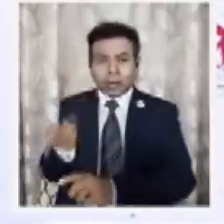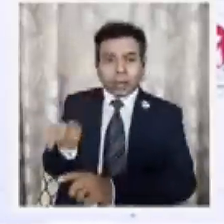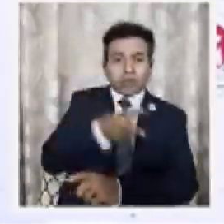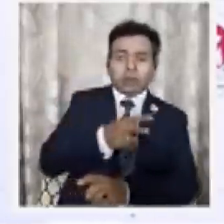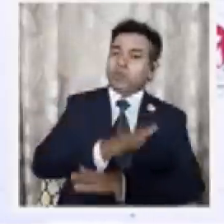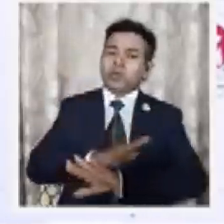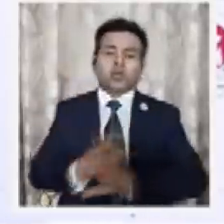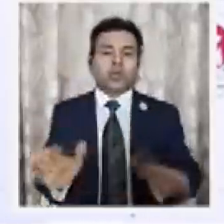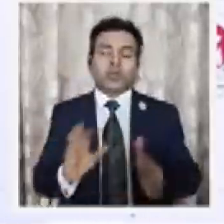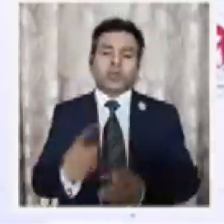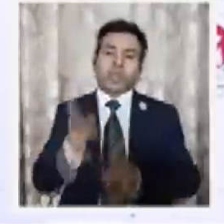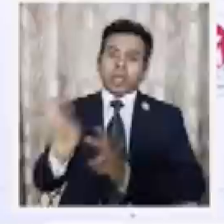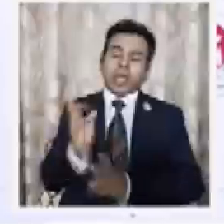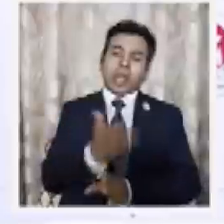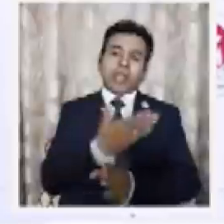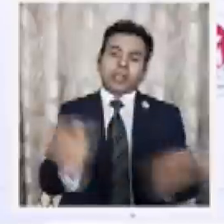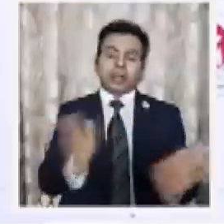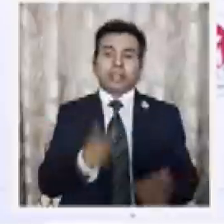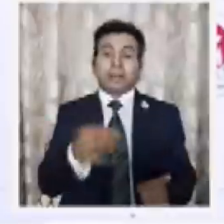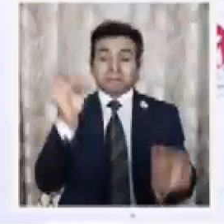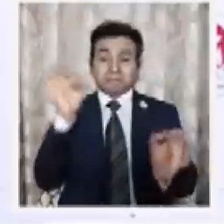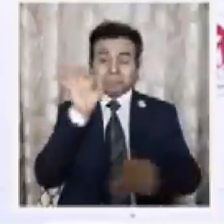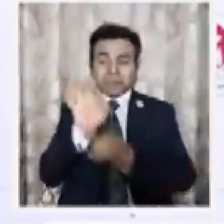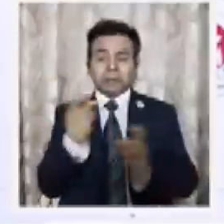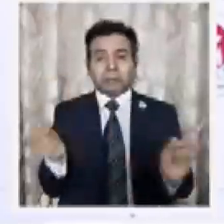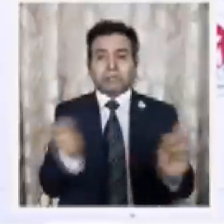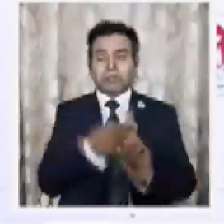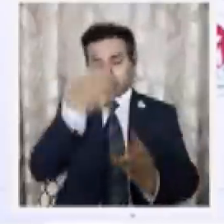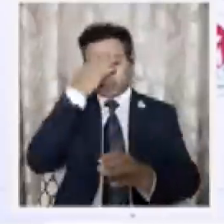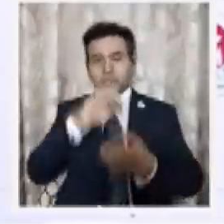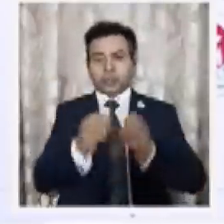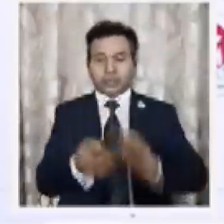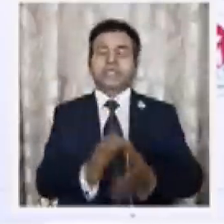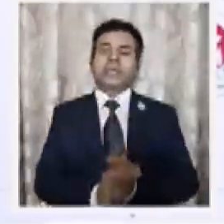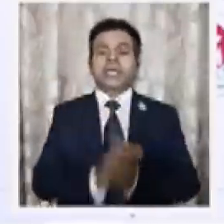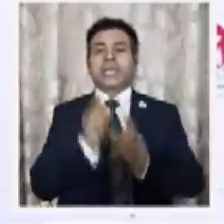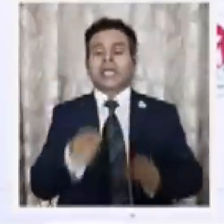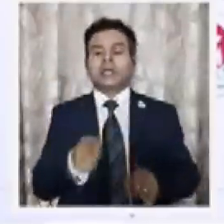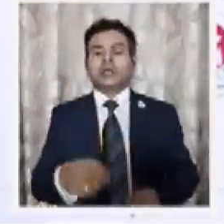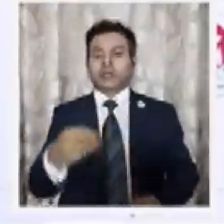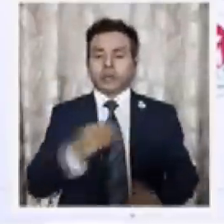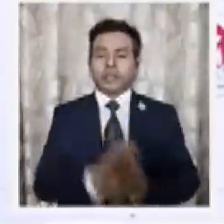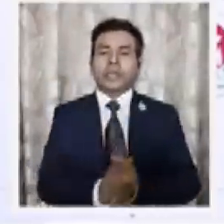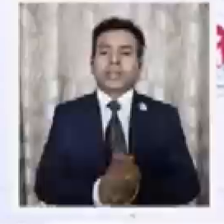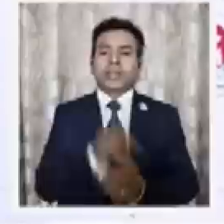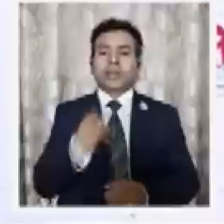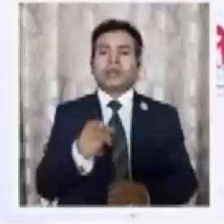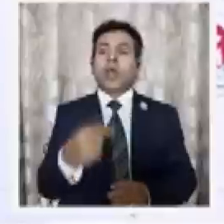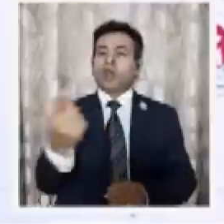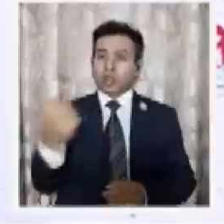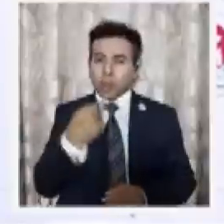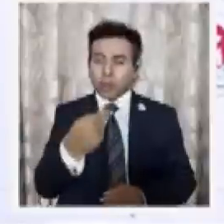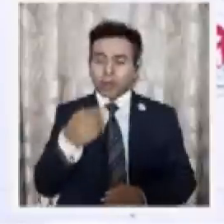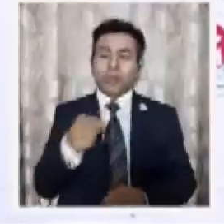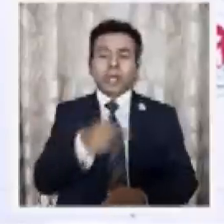দেওয়া যায় না, সেই জন্য আইসিইউ শয্যা খালি থাকলেও সেখানে রোগী দেওয়া যায় না। এবং এইটা প্রশ্নের সম্মুখীন হচ্ছে যে